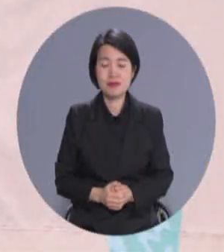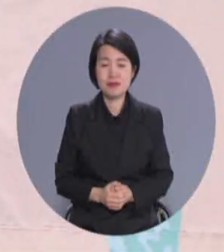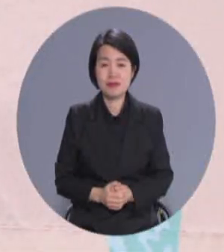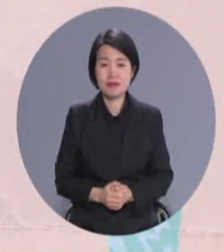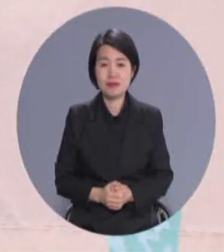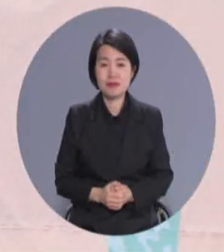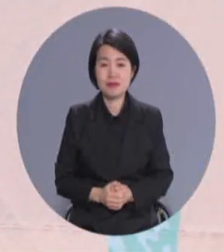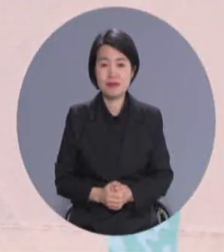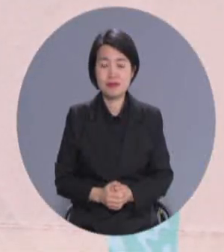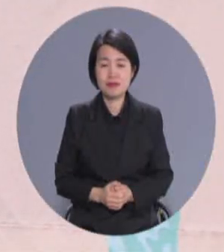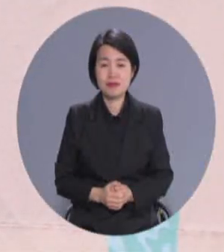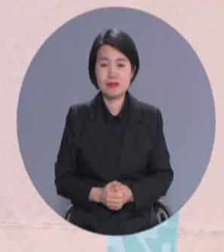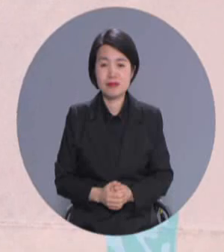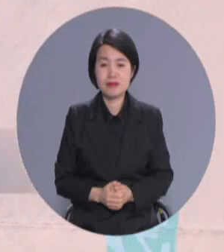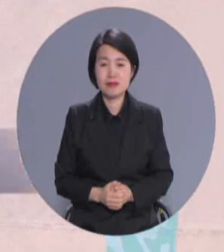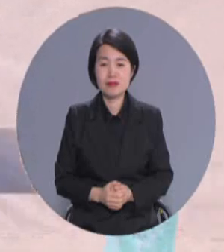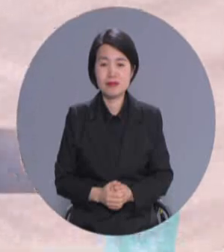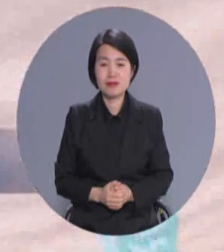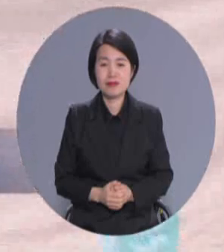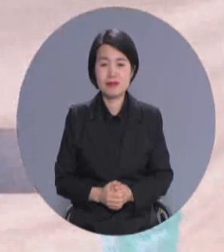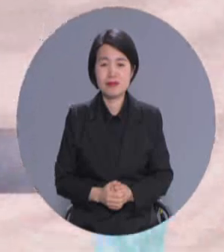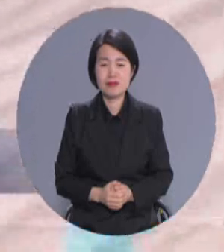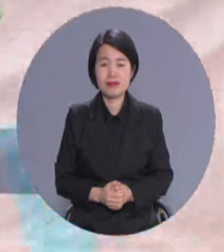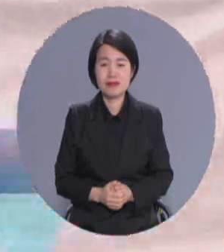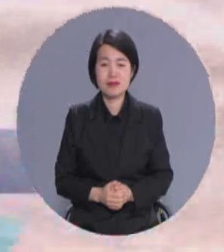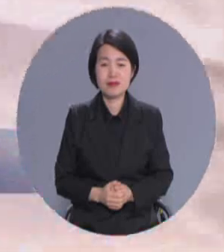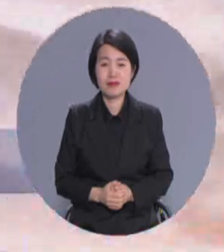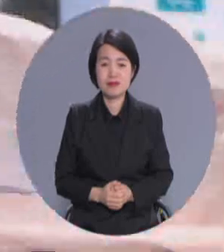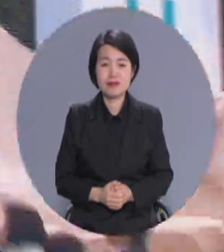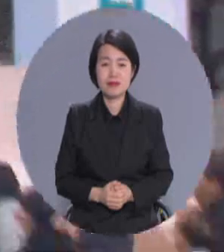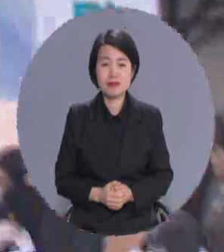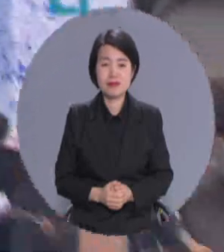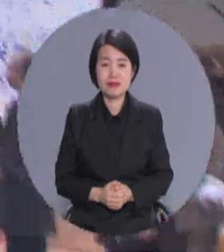둘, 셋, 안겨주세요.